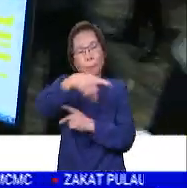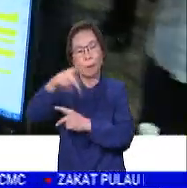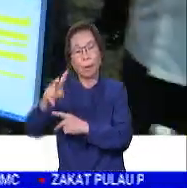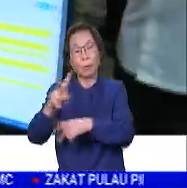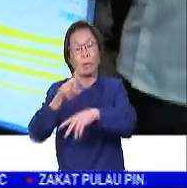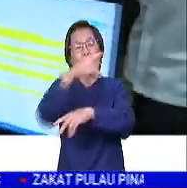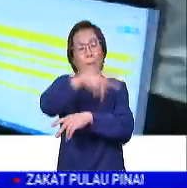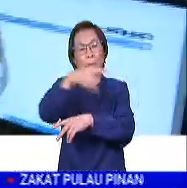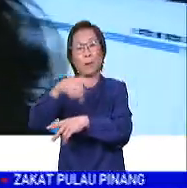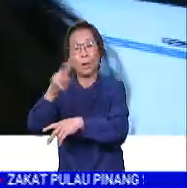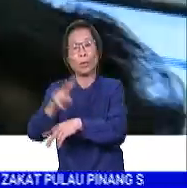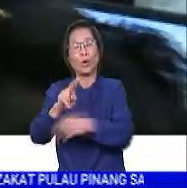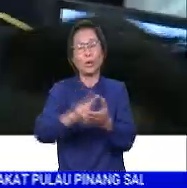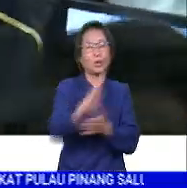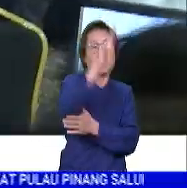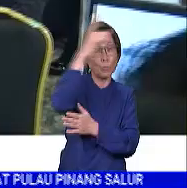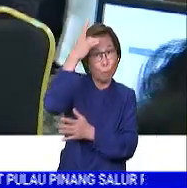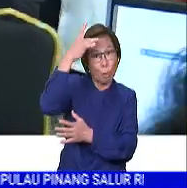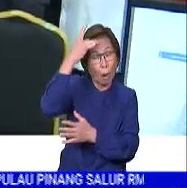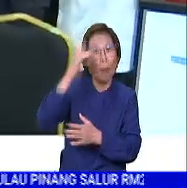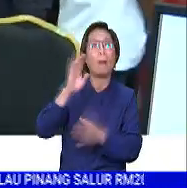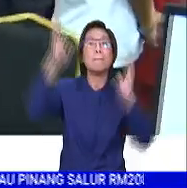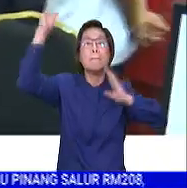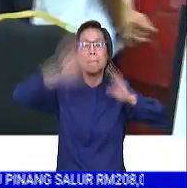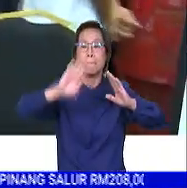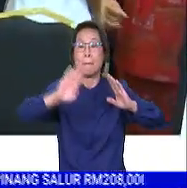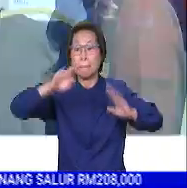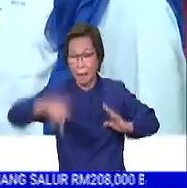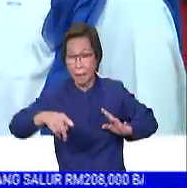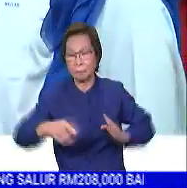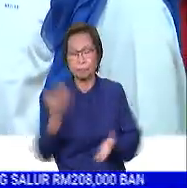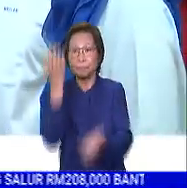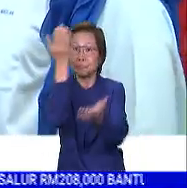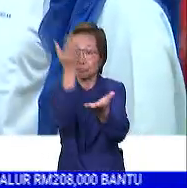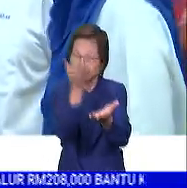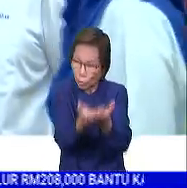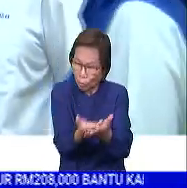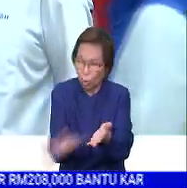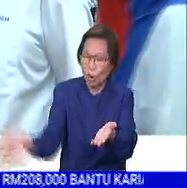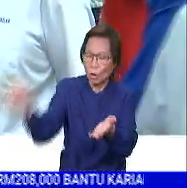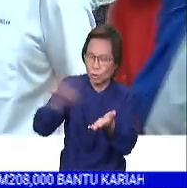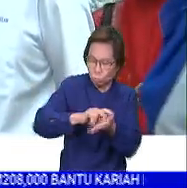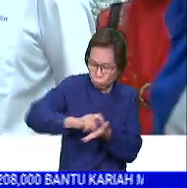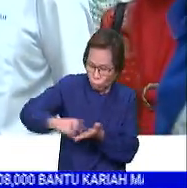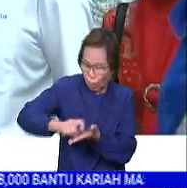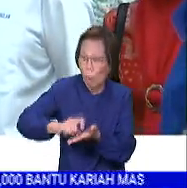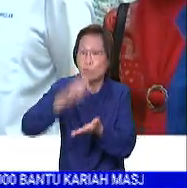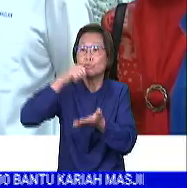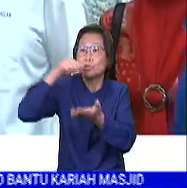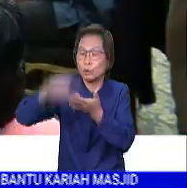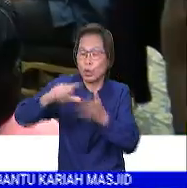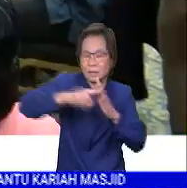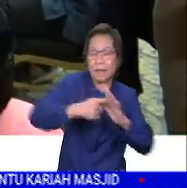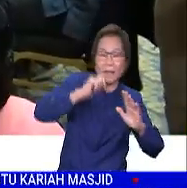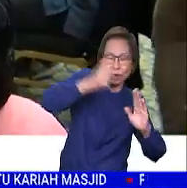soetan Ibrahim University itu Hussein onn Malaysia lebih pahat mereka dia yang ditawarkan boleh mencetak surat tawaran bermula esok